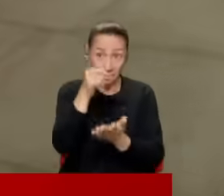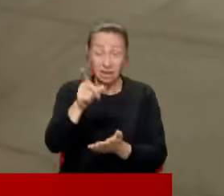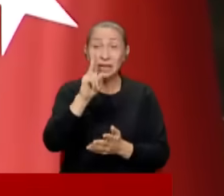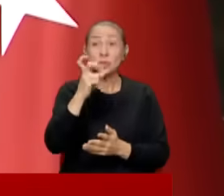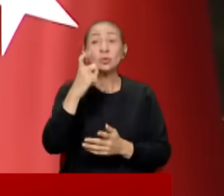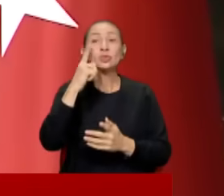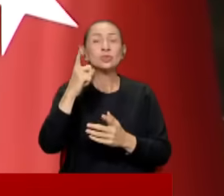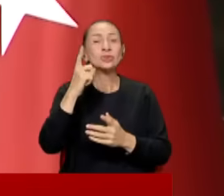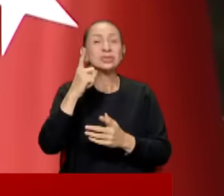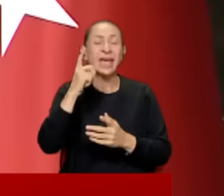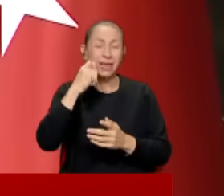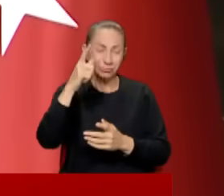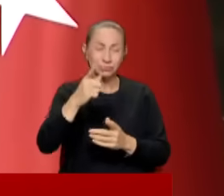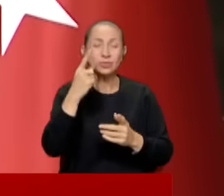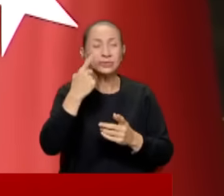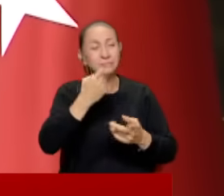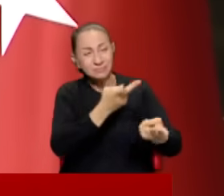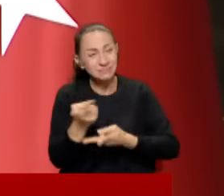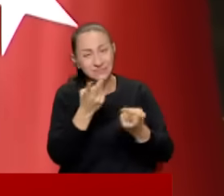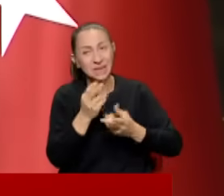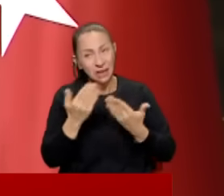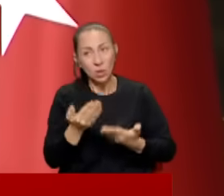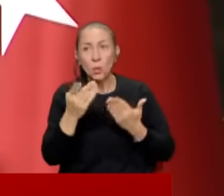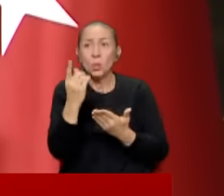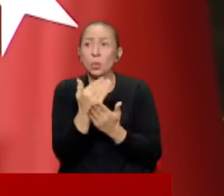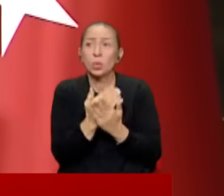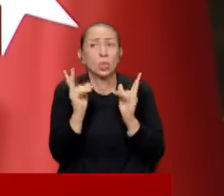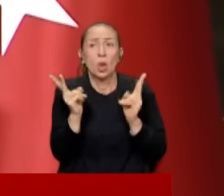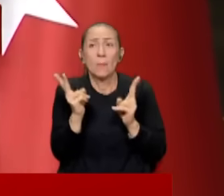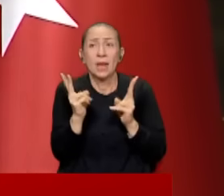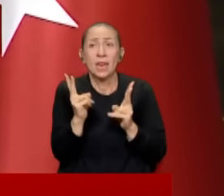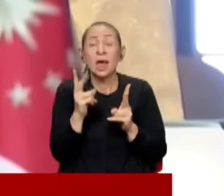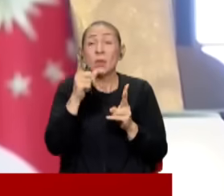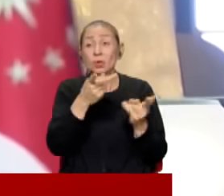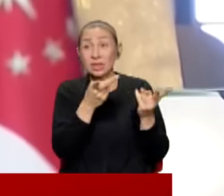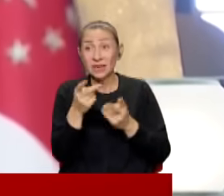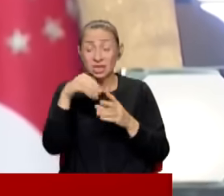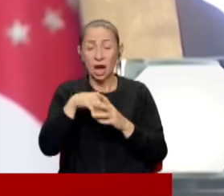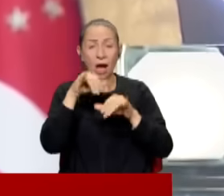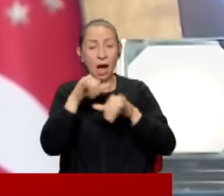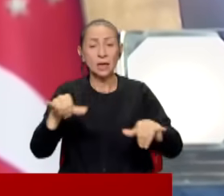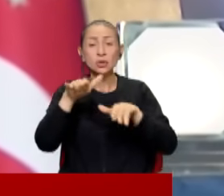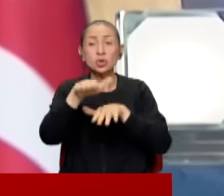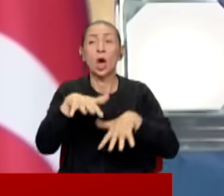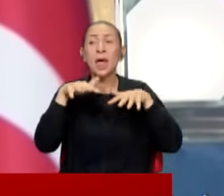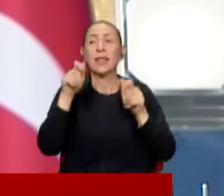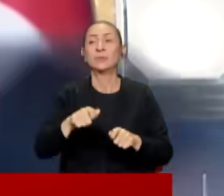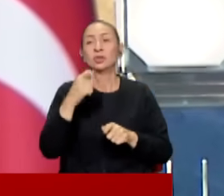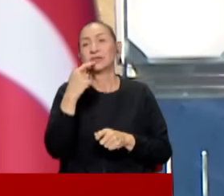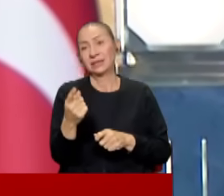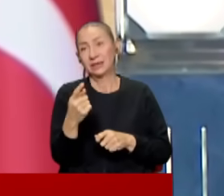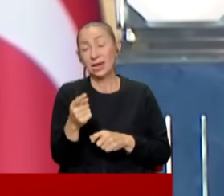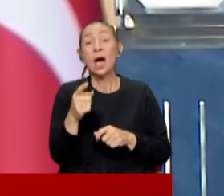Ekim'de tebrikleri kabul etmesi Cumhuriyet bayramının rutin programında yer alıyor resepsiyona aynı törende yapılacak dedi iletişim